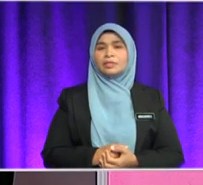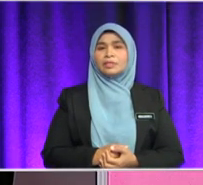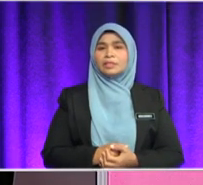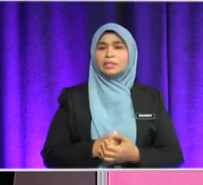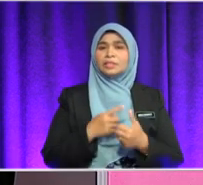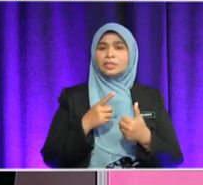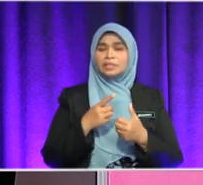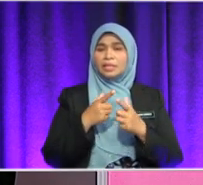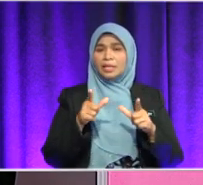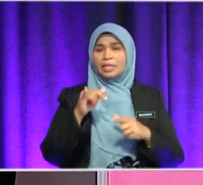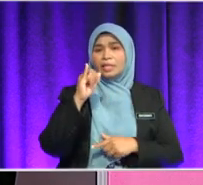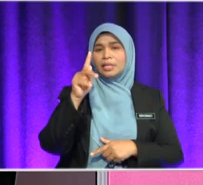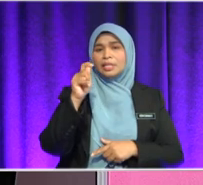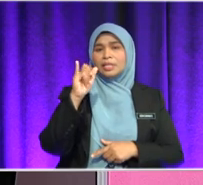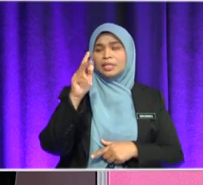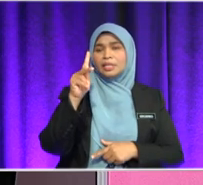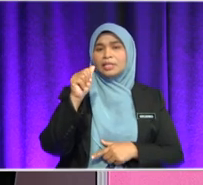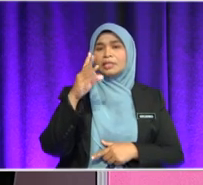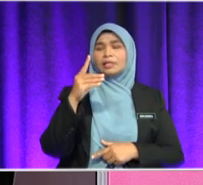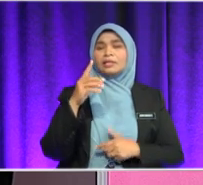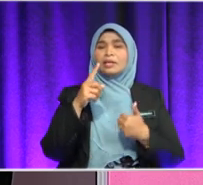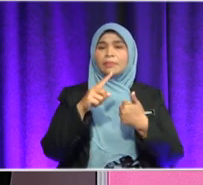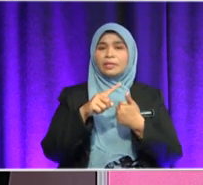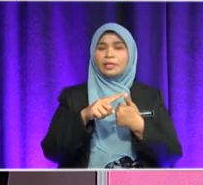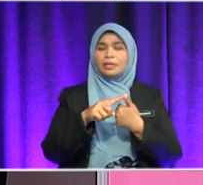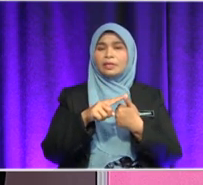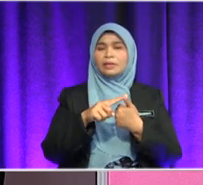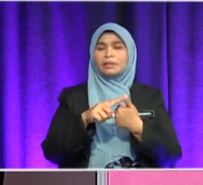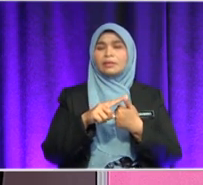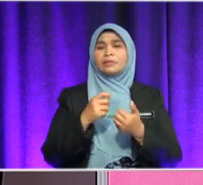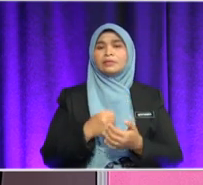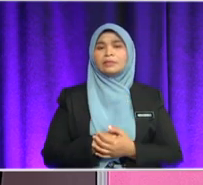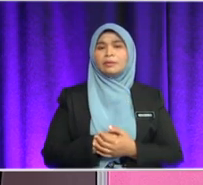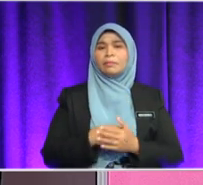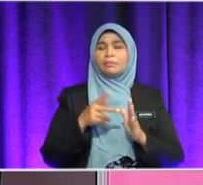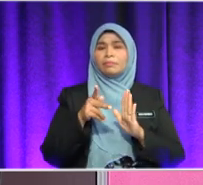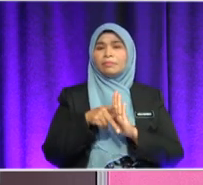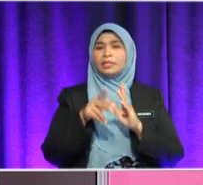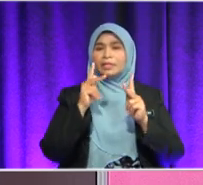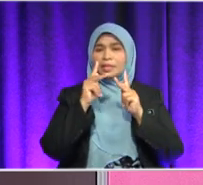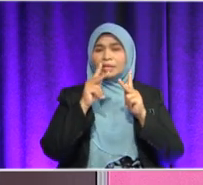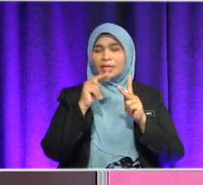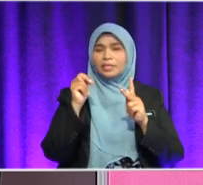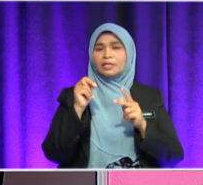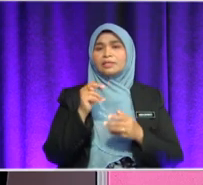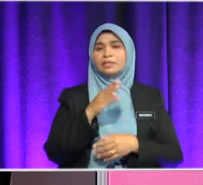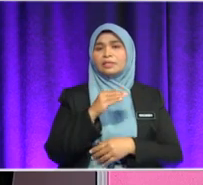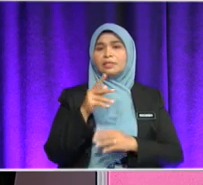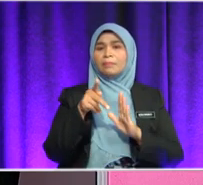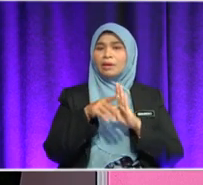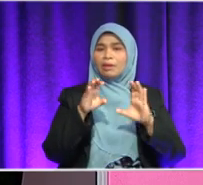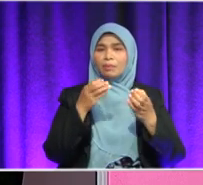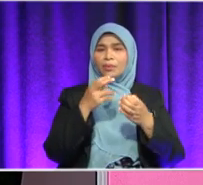Selain itikad itu noktah bertindih jawaban yang pertama desk ke bawah itu perkataan Des di bawahnya perbuatan mudah